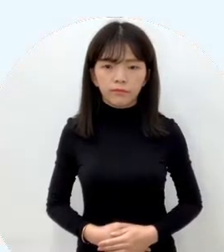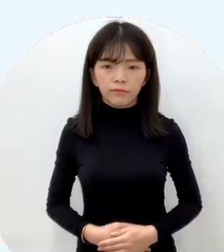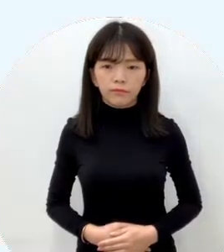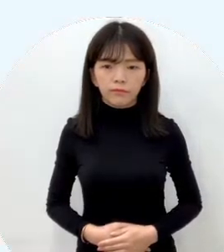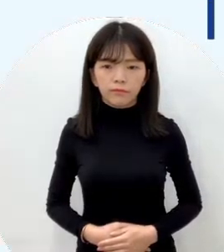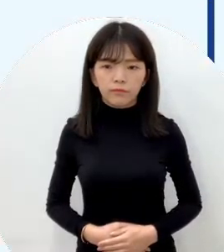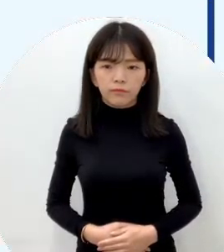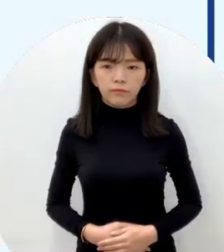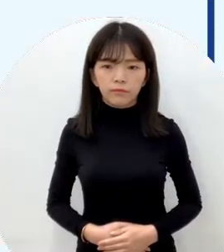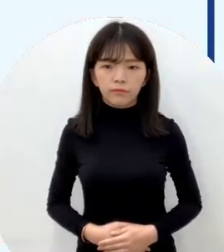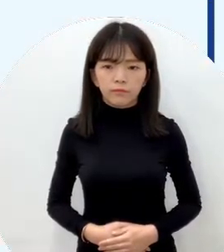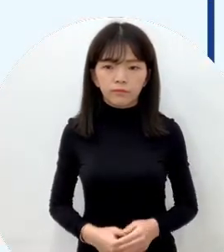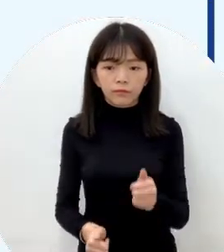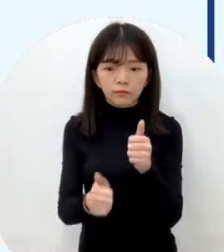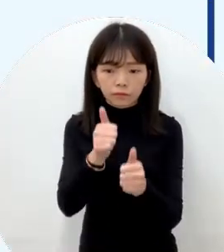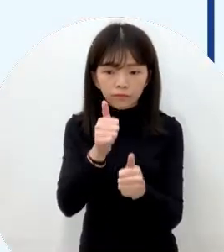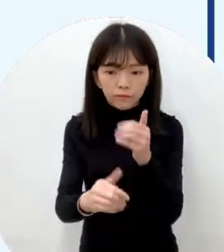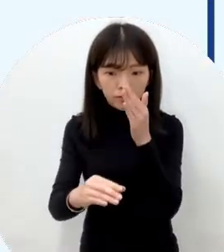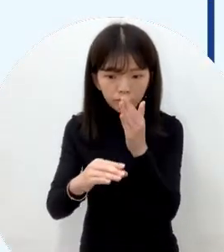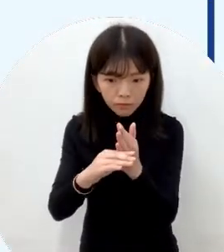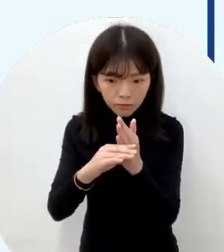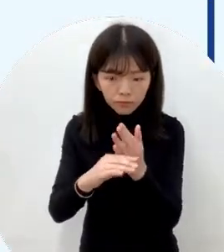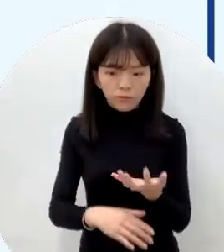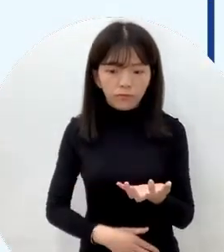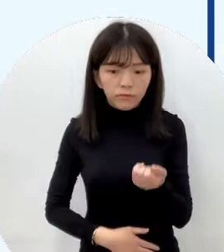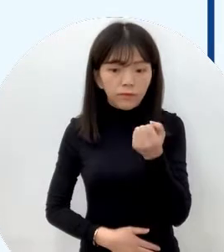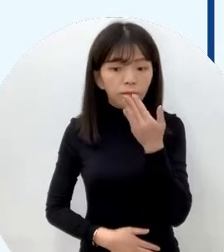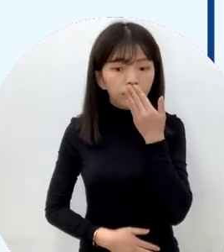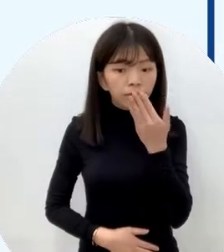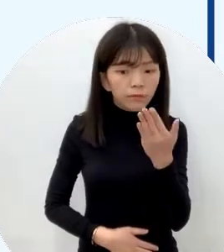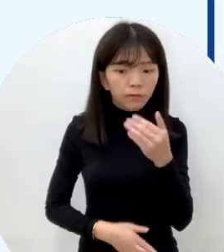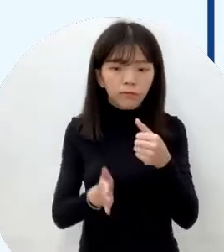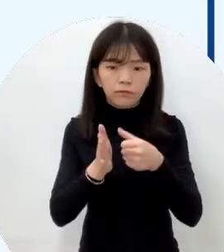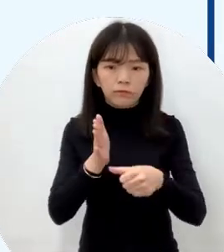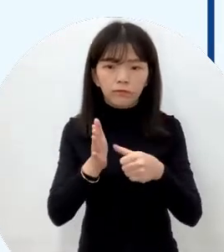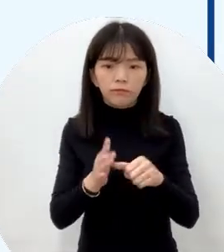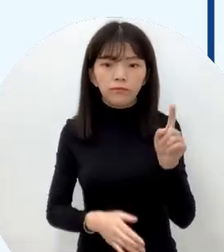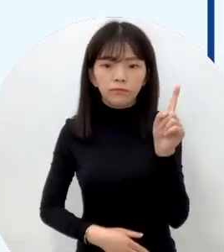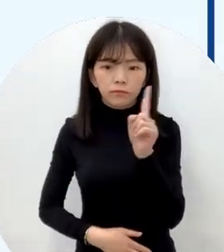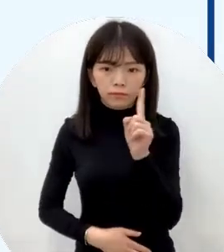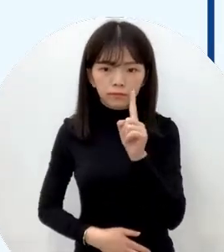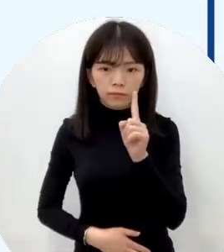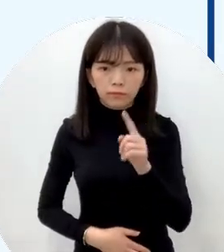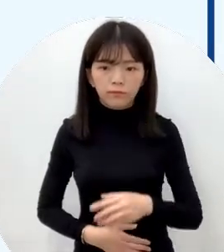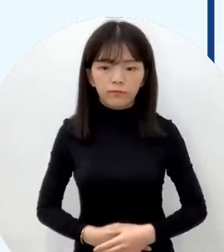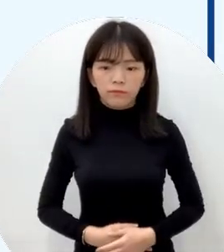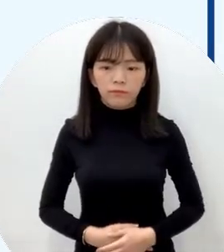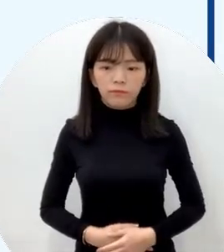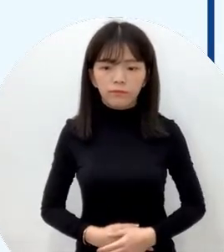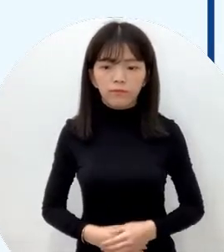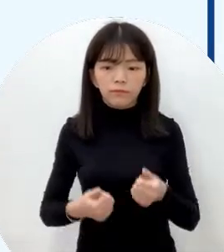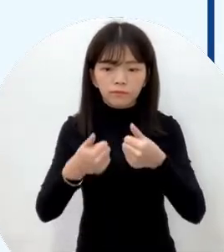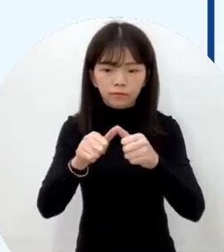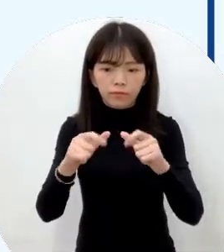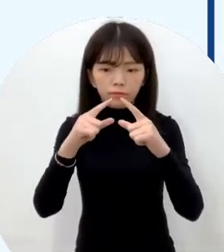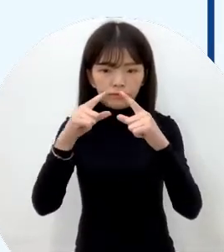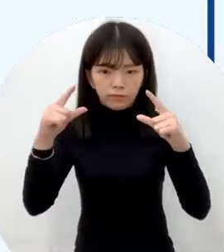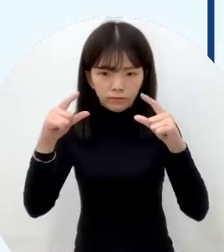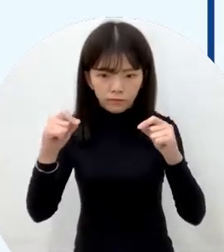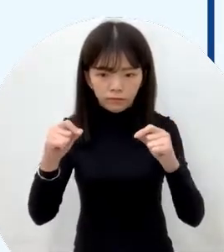시험 중 휴대 가능 물품은 신분증, 수험표, 검은색 컴퓨터용 사인펜, 흰색 수정